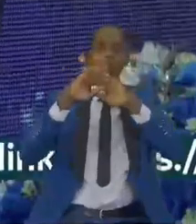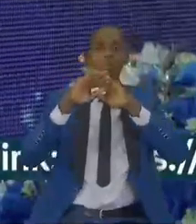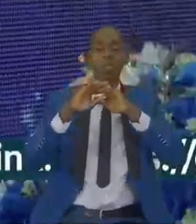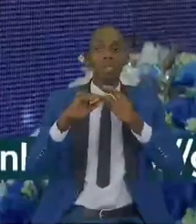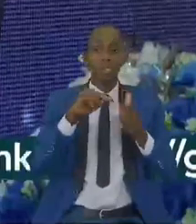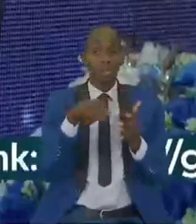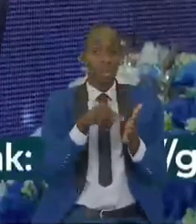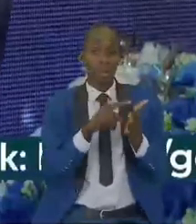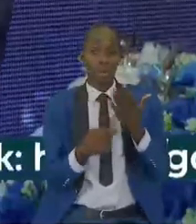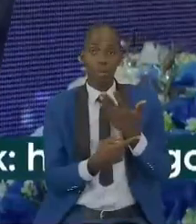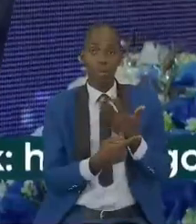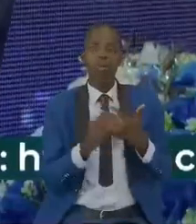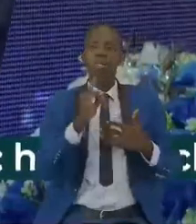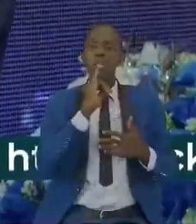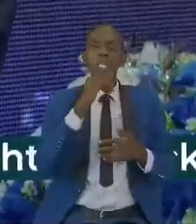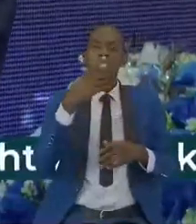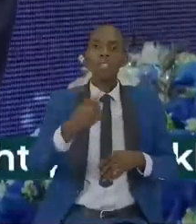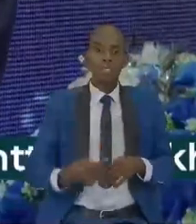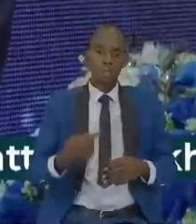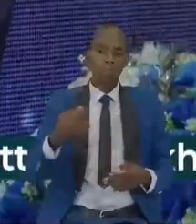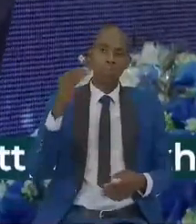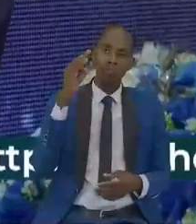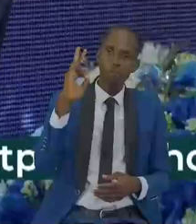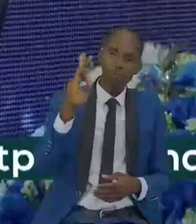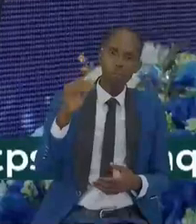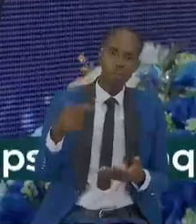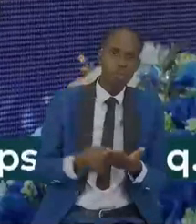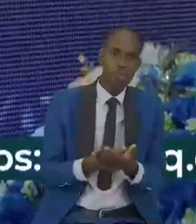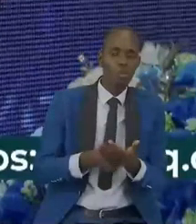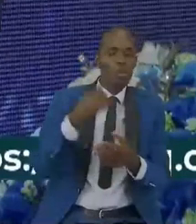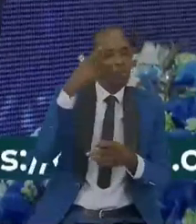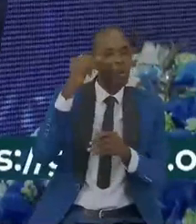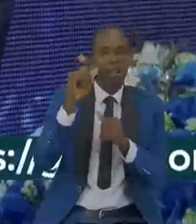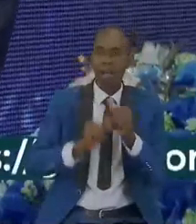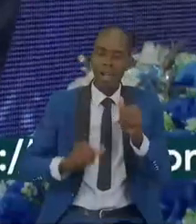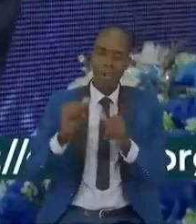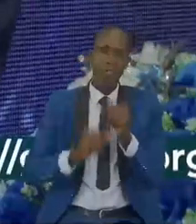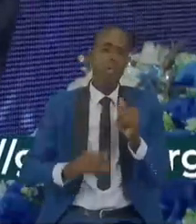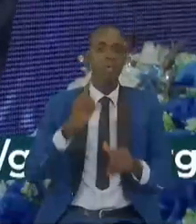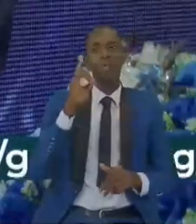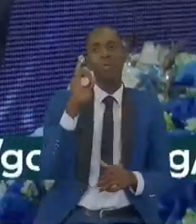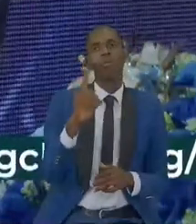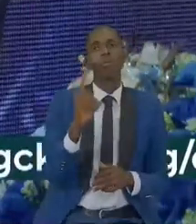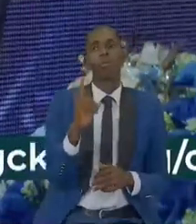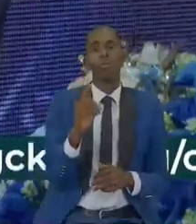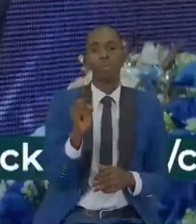l'importance de la croisade, l'évangile pour toutes les créatures.